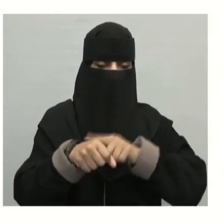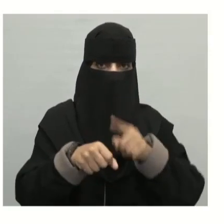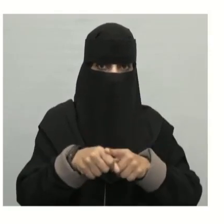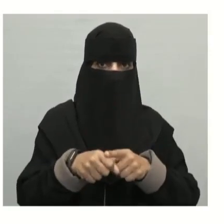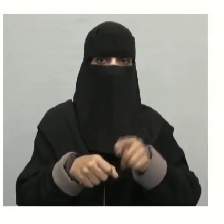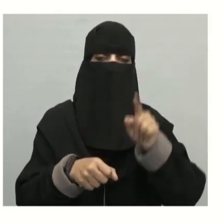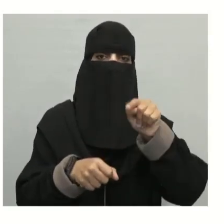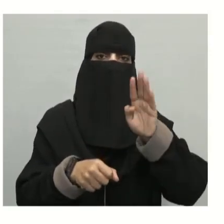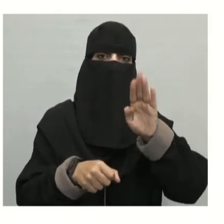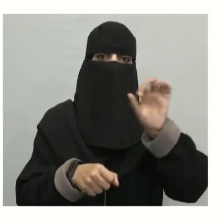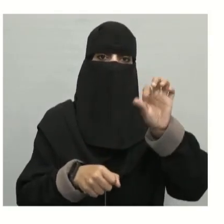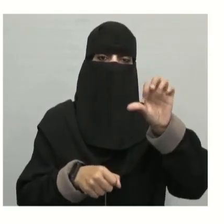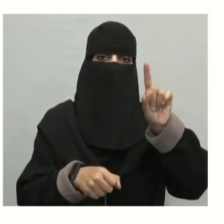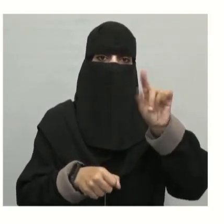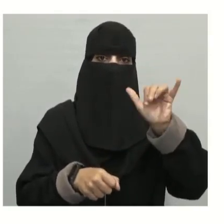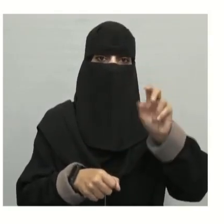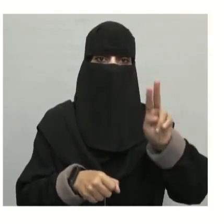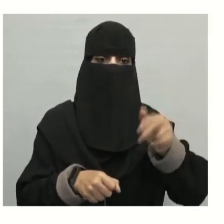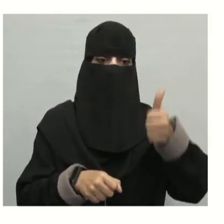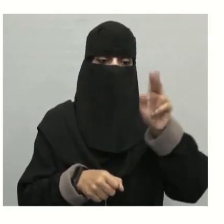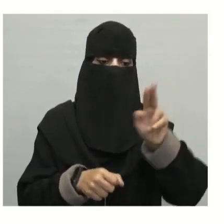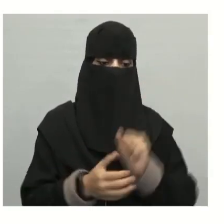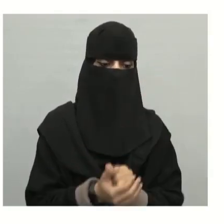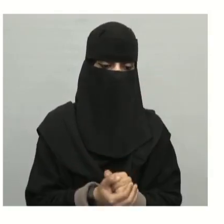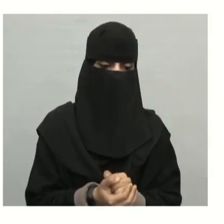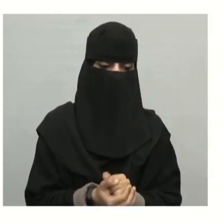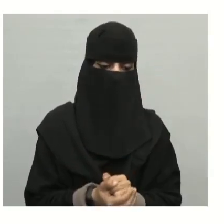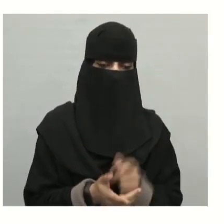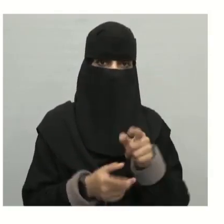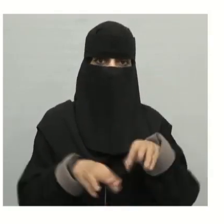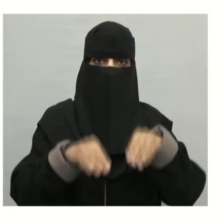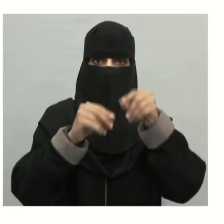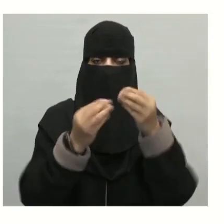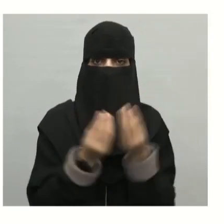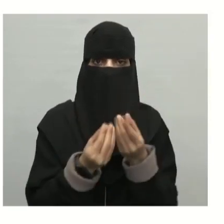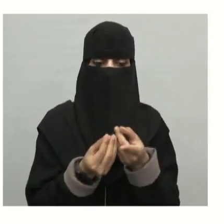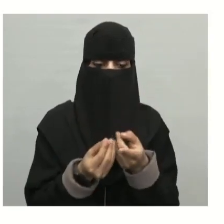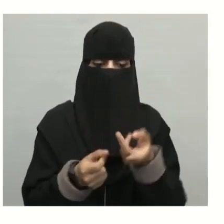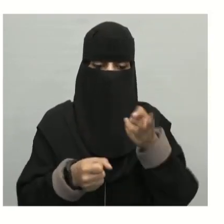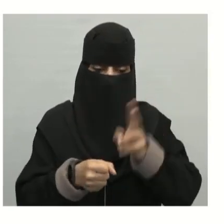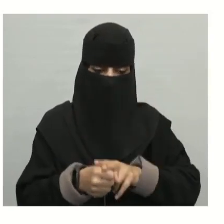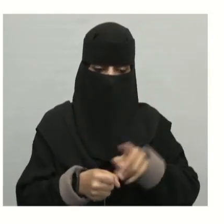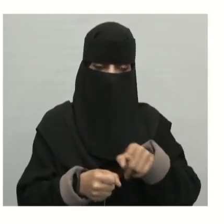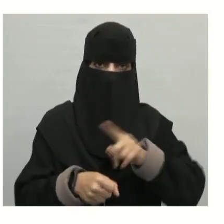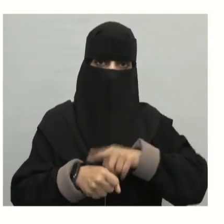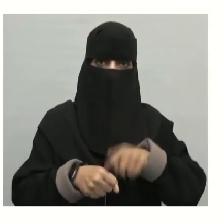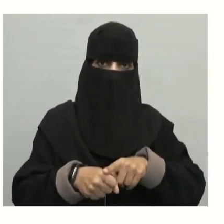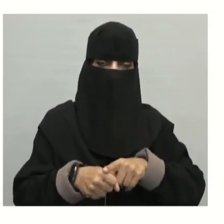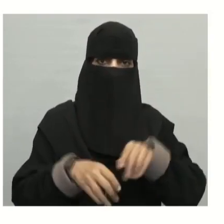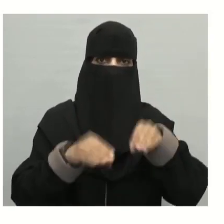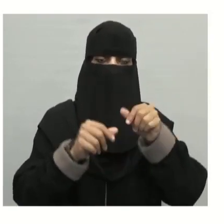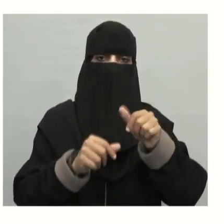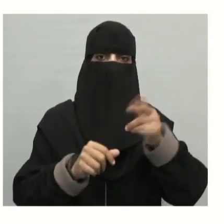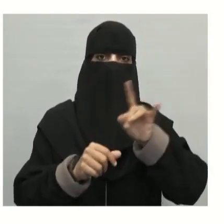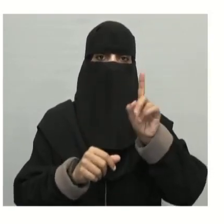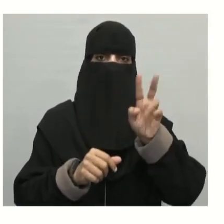الرسوبيات والصخر المتحول اذا حدث له انصهار عاده مره اخرى الى صهاره